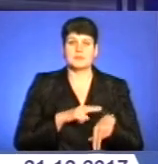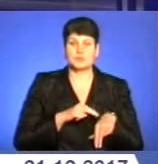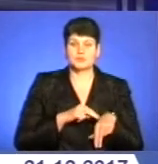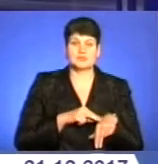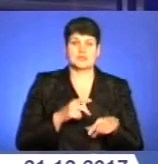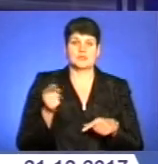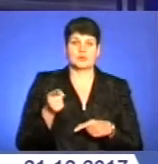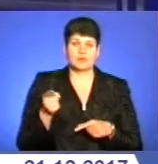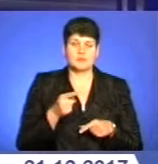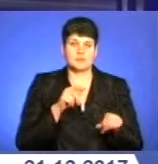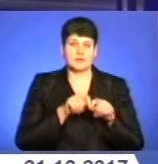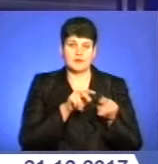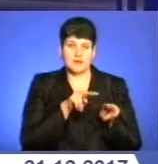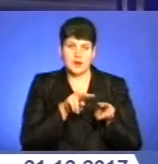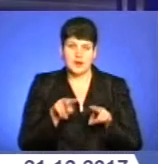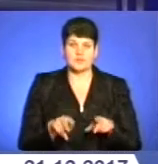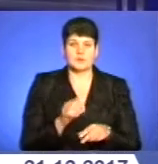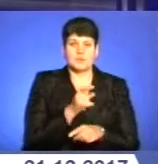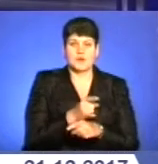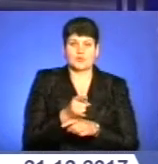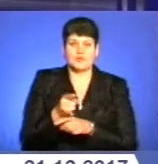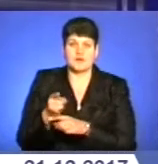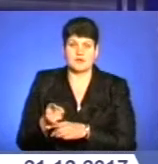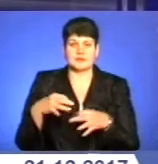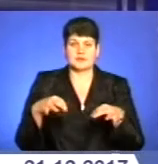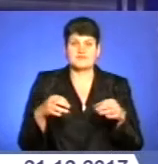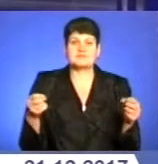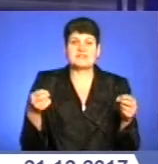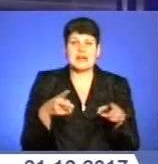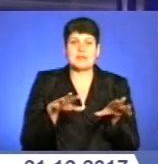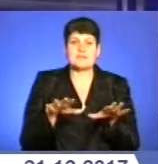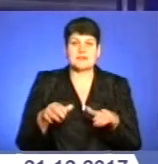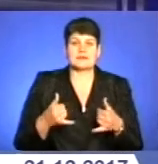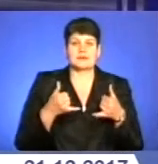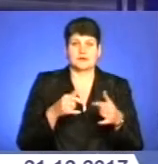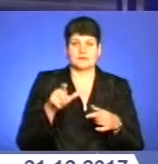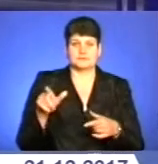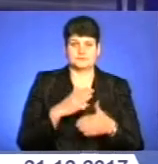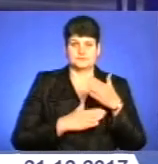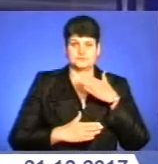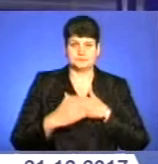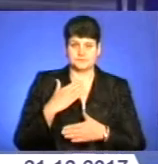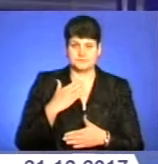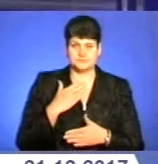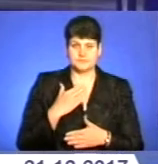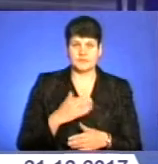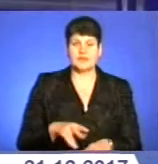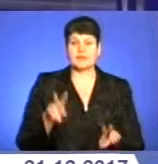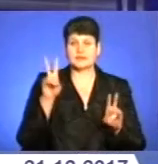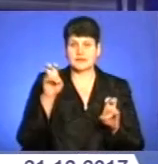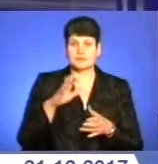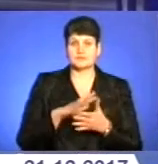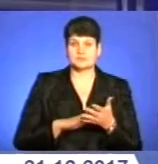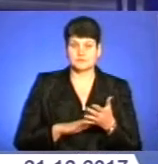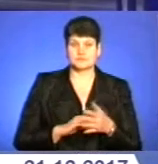за дотриманням правил паркування транспортних засобів у спеціально відведених місцях для осіб з обмеженими можливостями. Тему продовжує